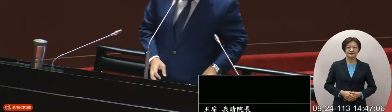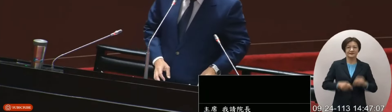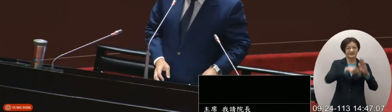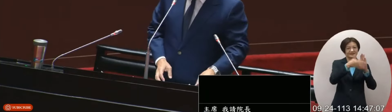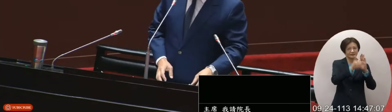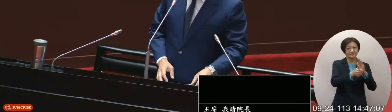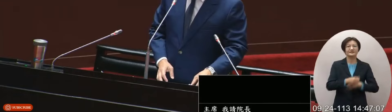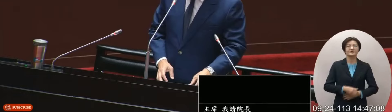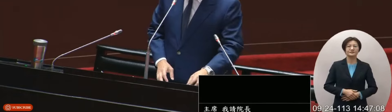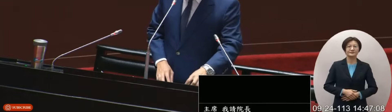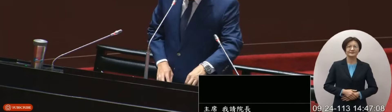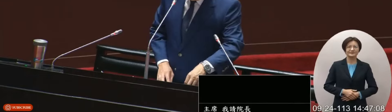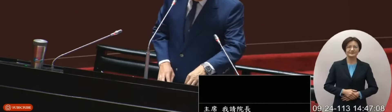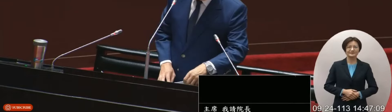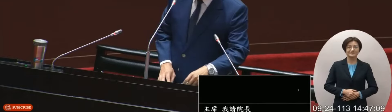院长，